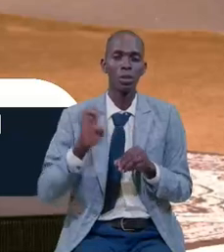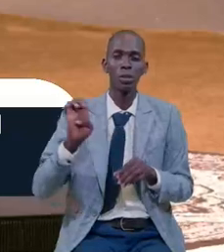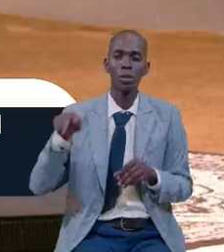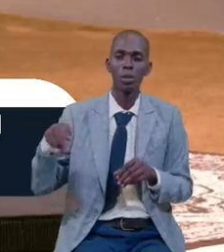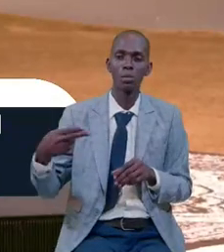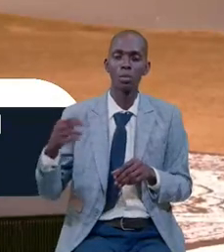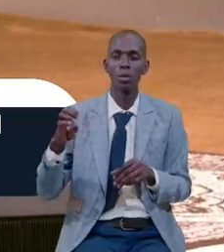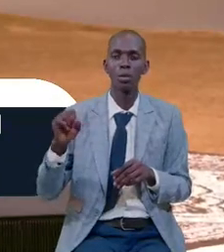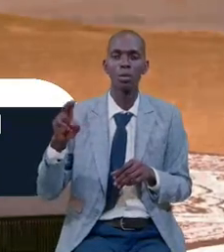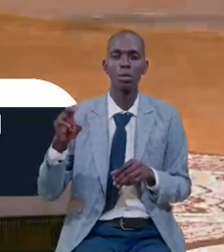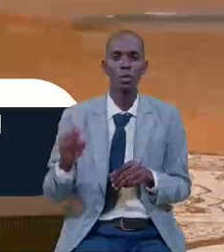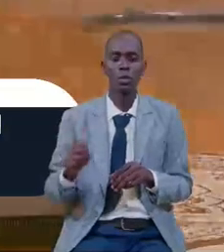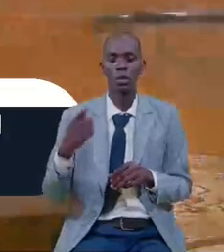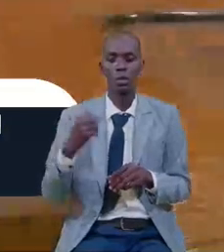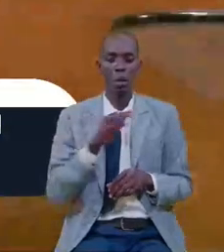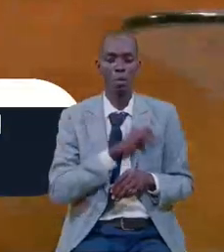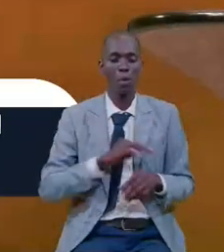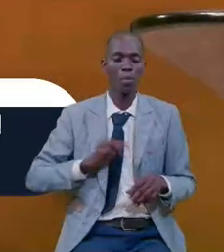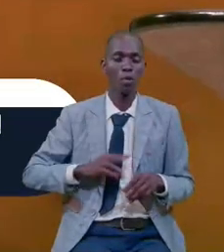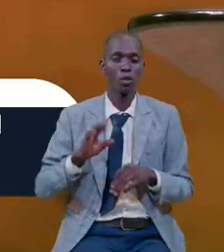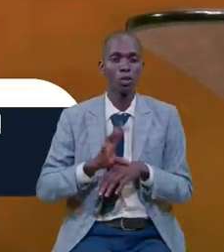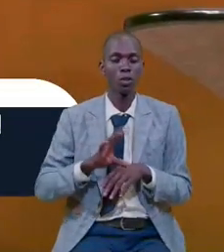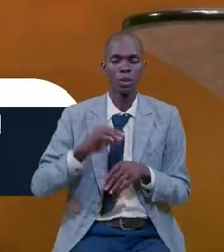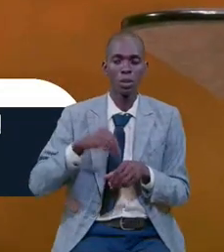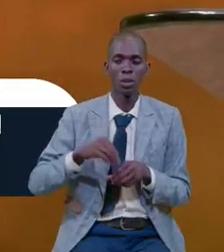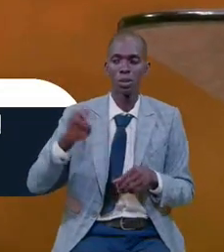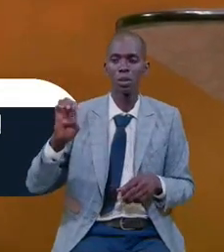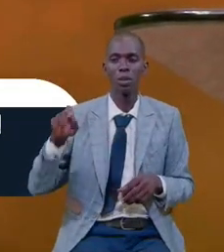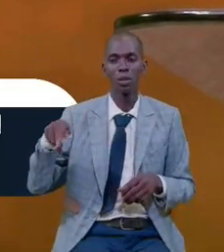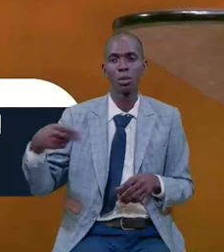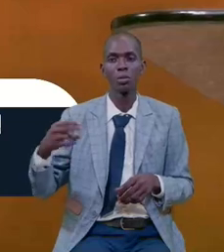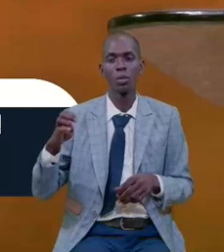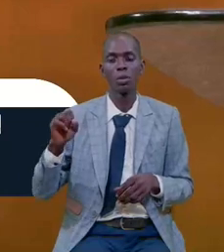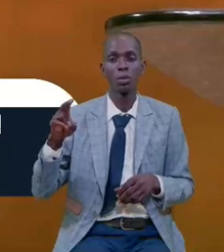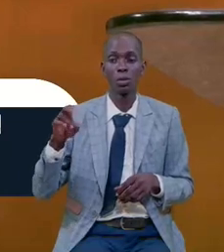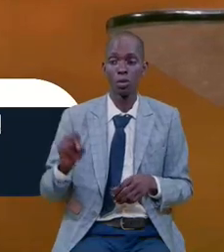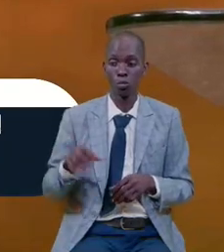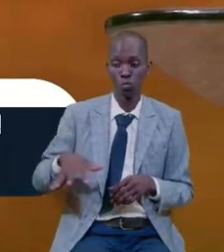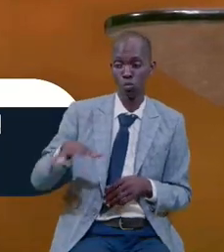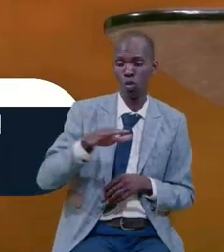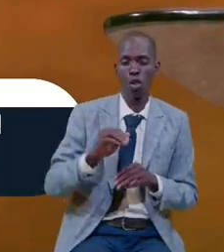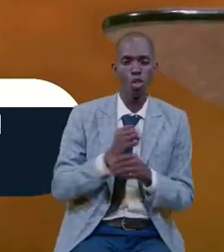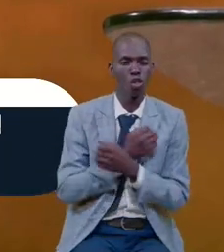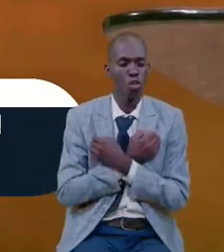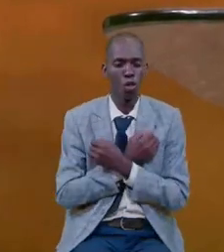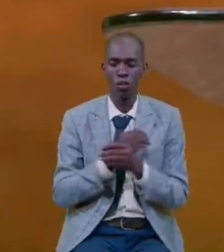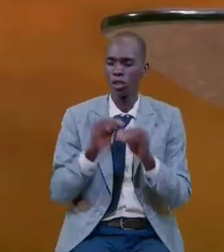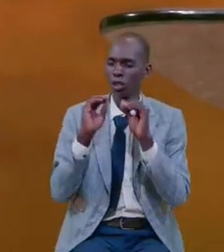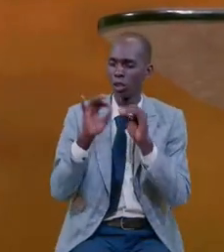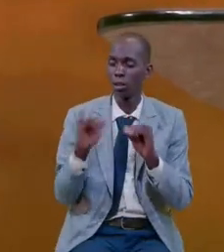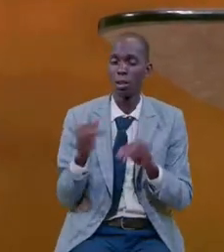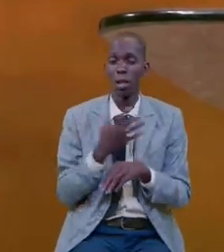les membres et les ministres et le ministre à l'église d'Éphèse aiment les doctrines et sont